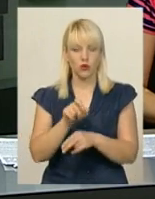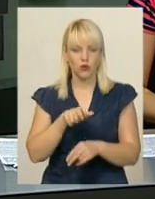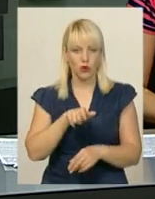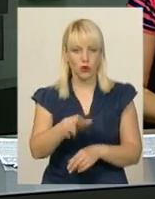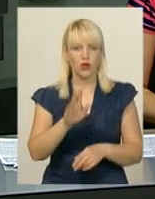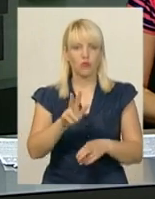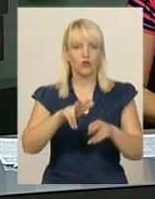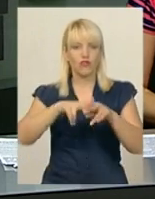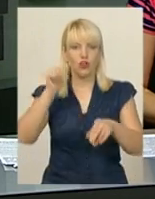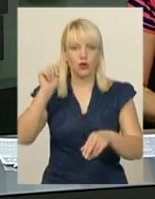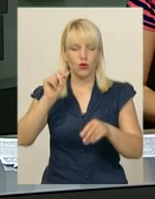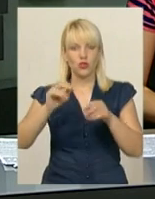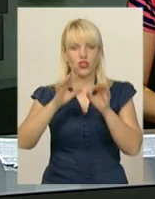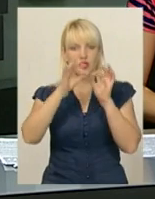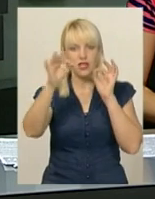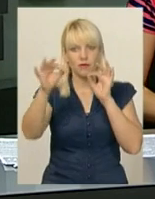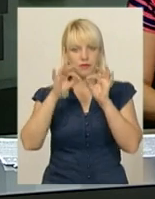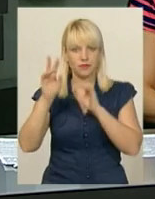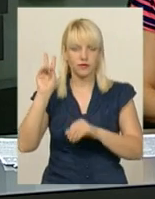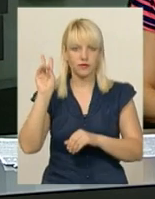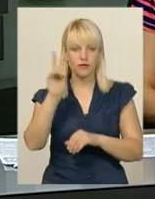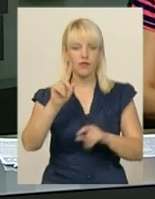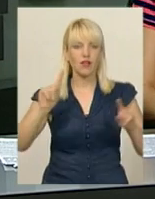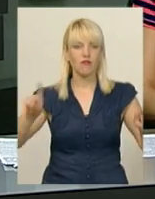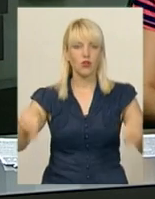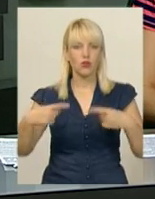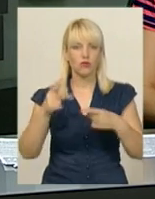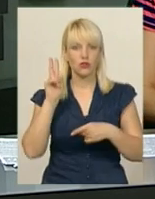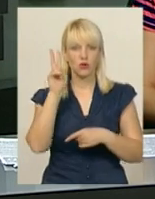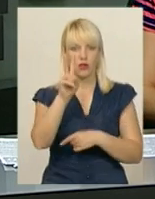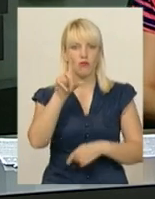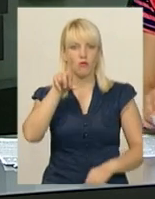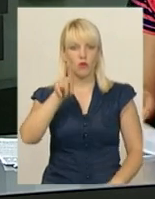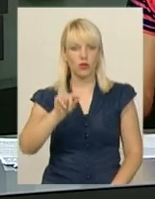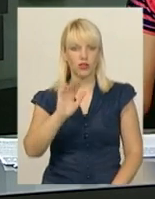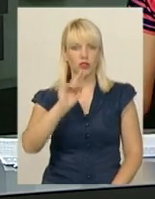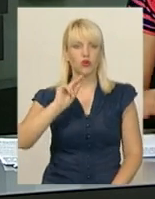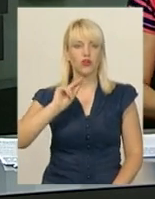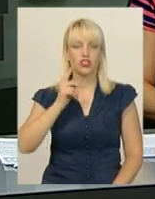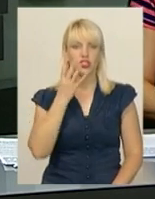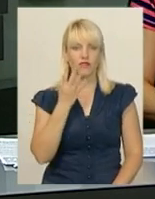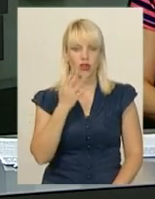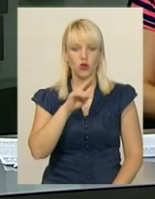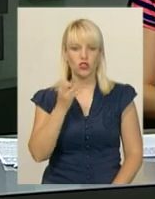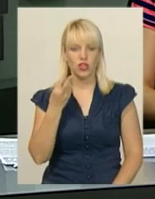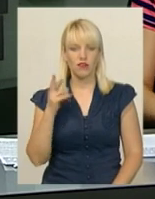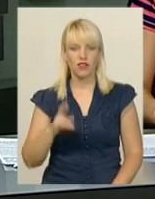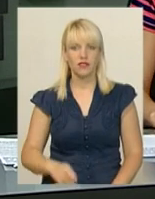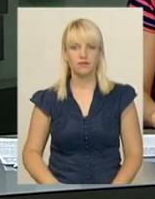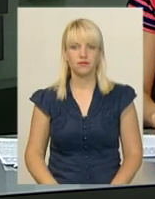відключено від живлення контактної мережі. Відновиться рух тролейбусів понеділок 4 червня. Три